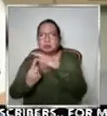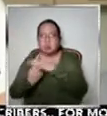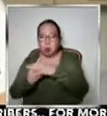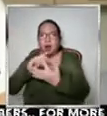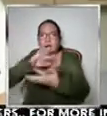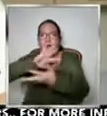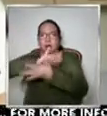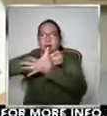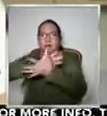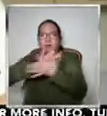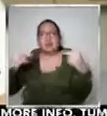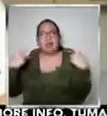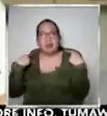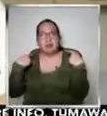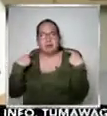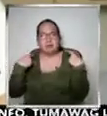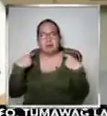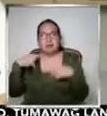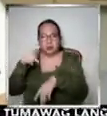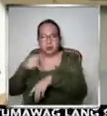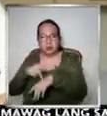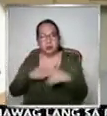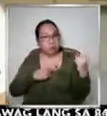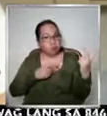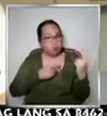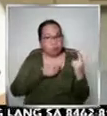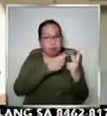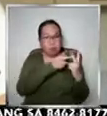for 2 weeks mahigit,